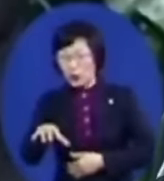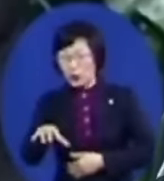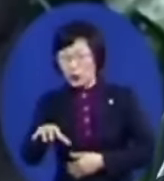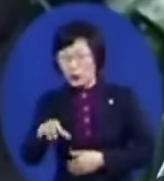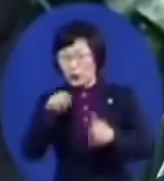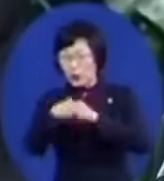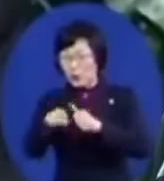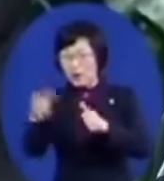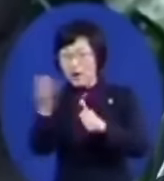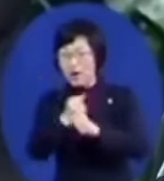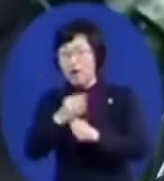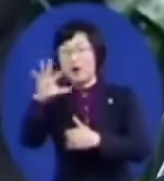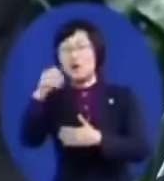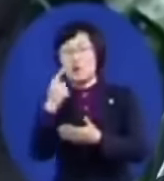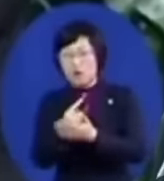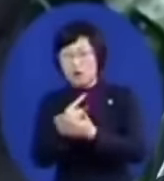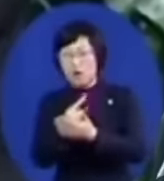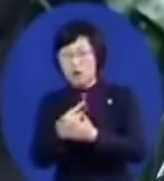가져와라.